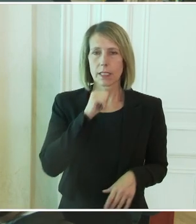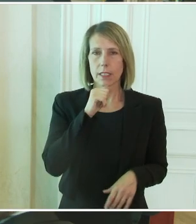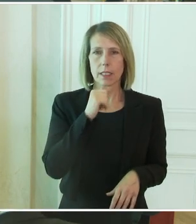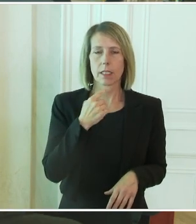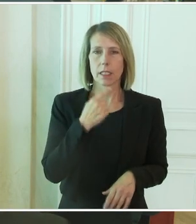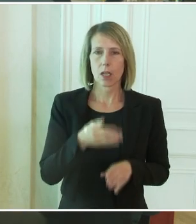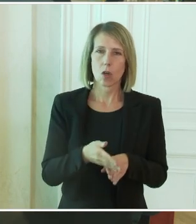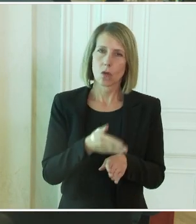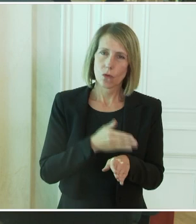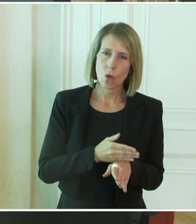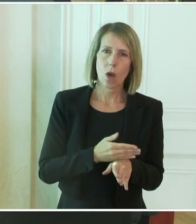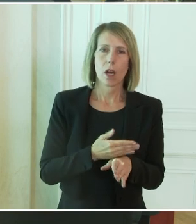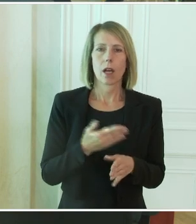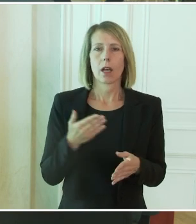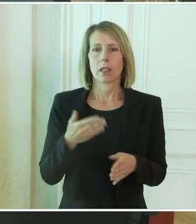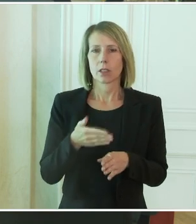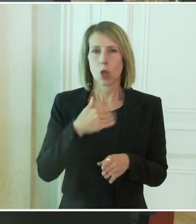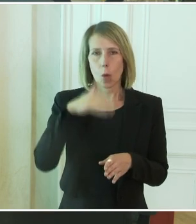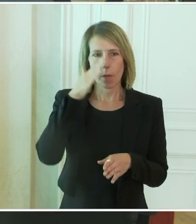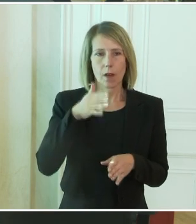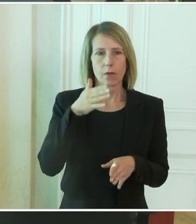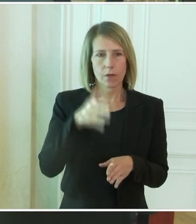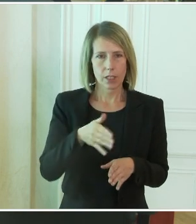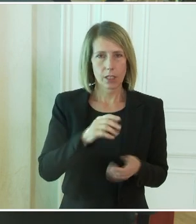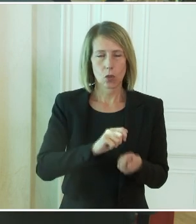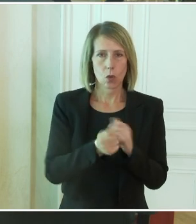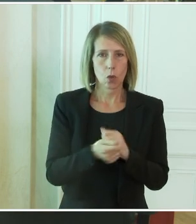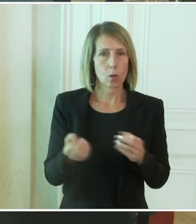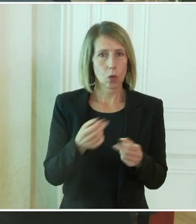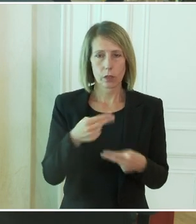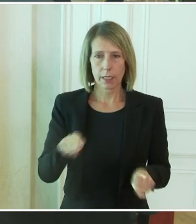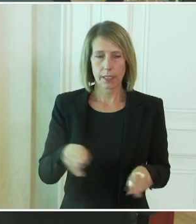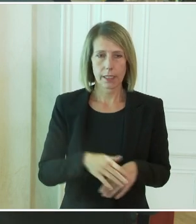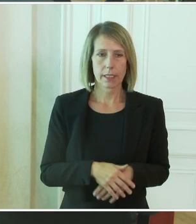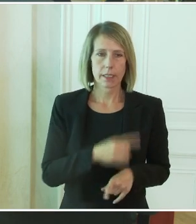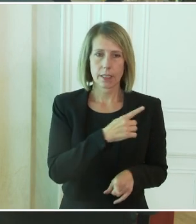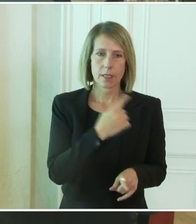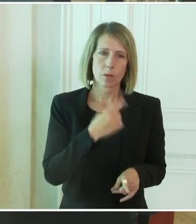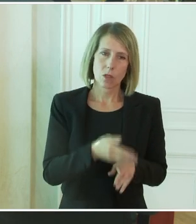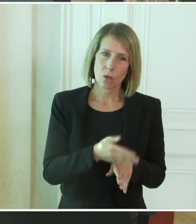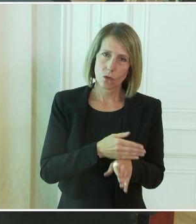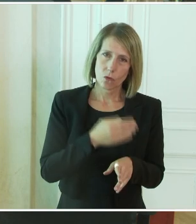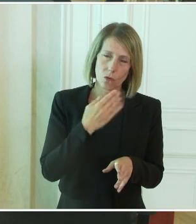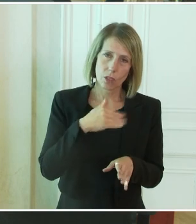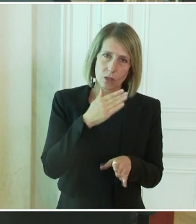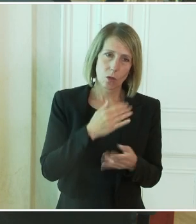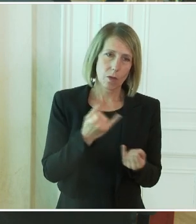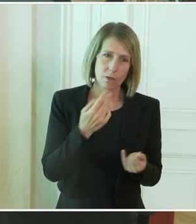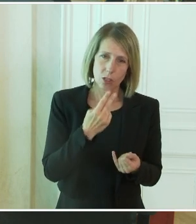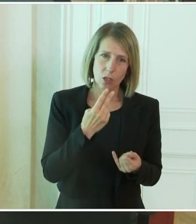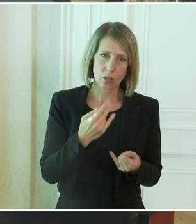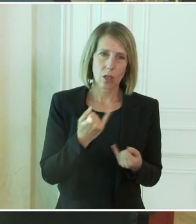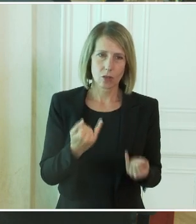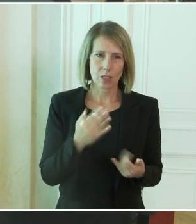Sommer scharf gestellt oder ausgesetzt wird. Bleiben Sie dabei, was Sie im April gesagt haben, dass sie vor dem Sommer nicht scharf gestellt wird, oder schauen da die Dinge mittlerweile anders